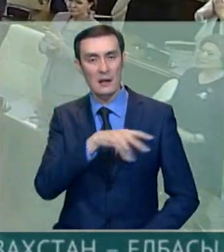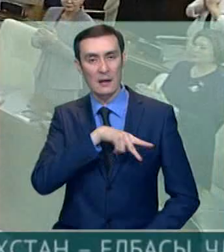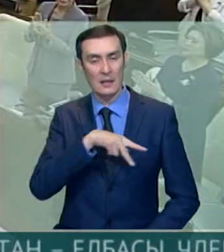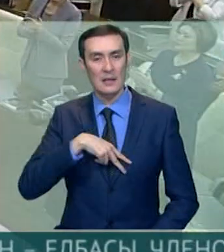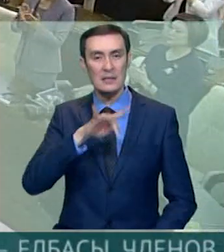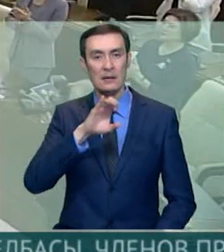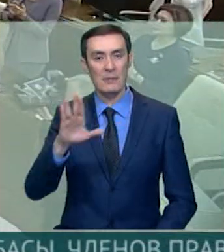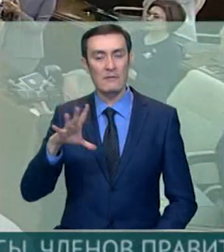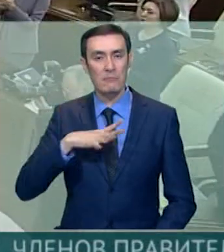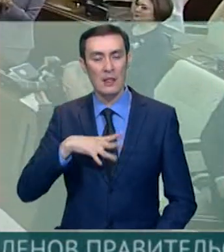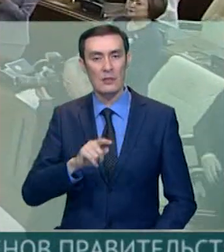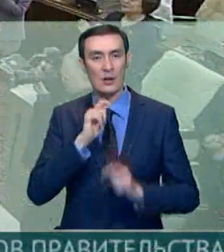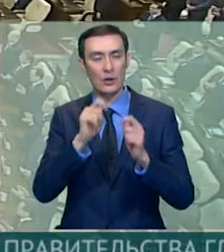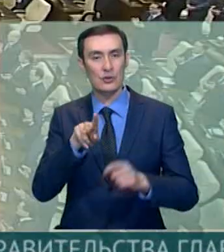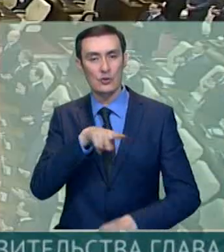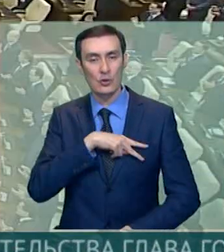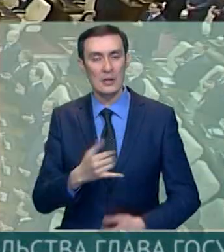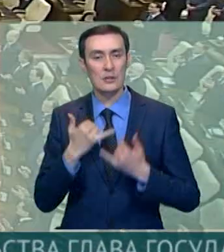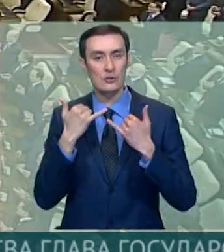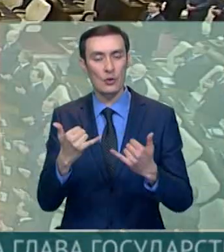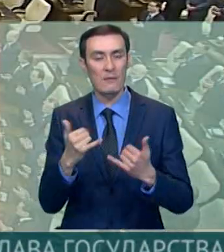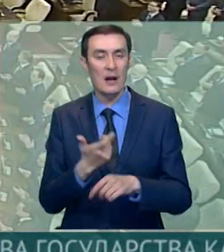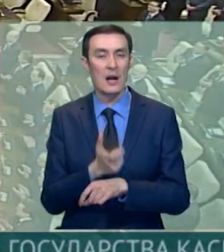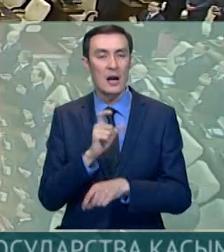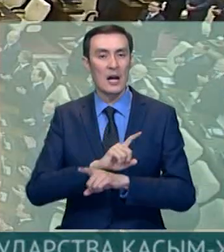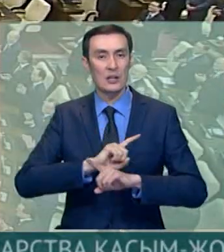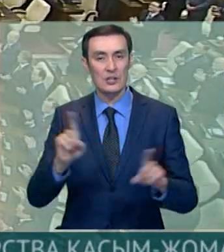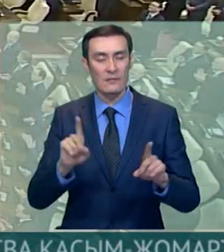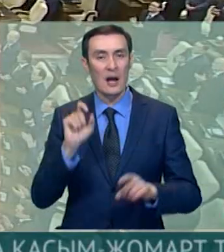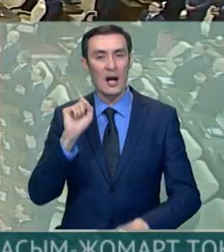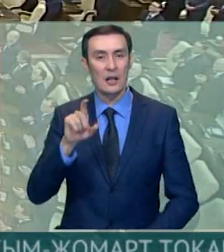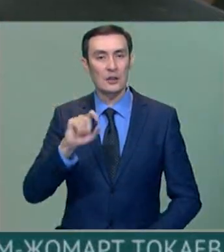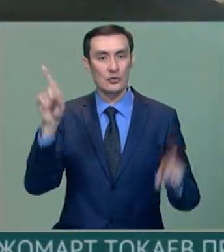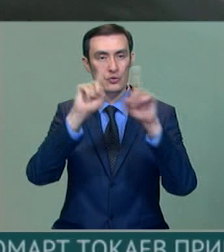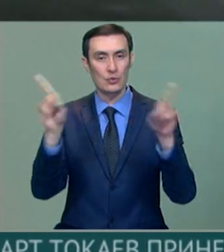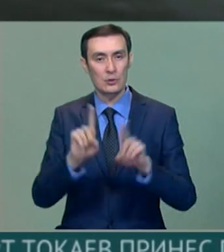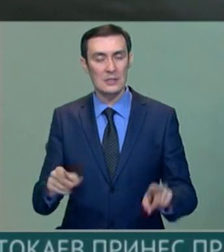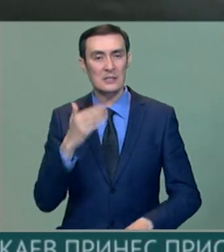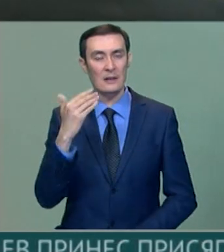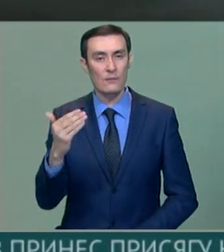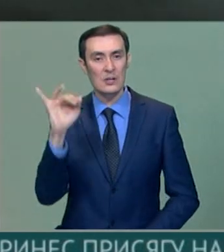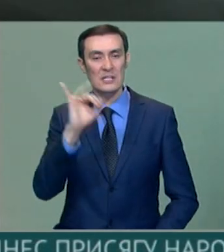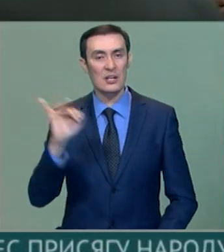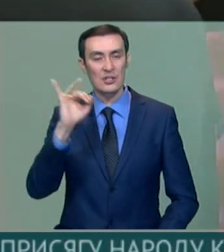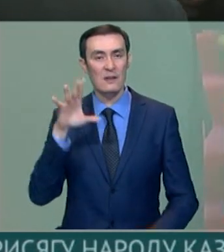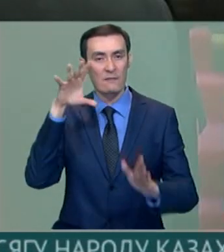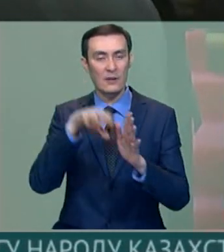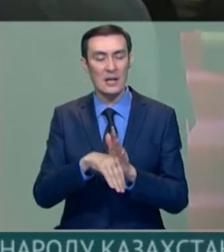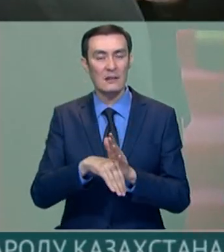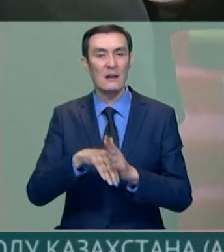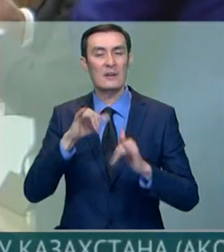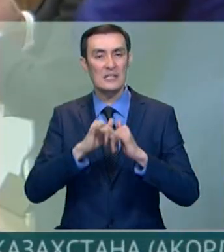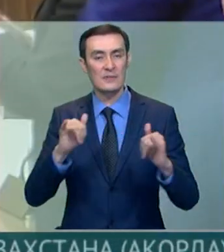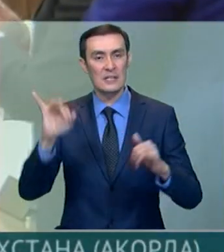Нурсултан Назарбаев был награжден и знаком особого отличия «Алтын Жулдыз» за его исторический вклад в строительство